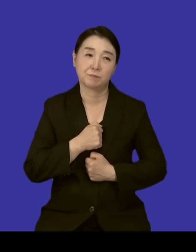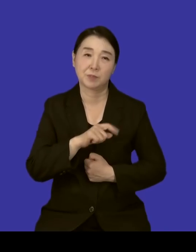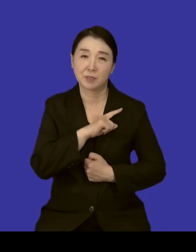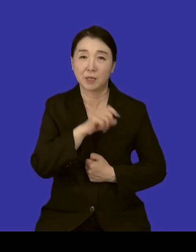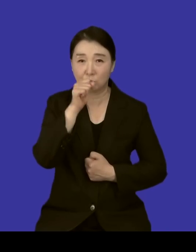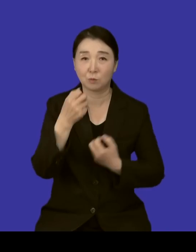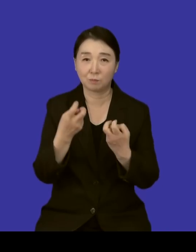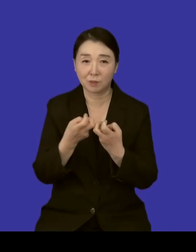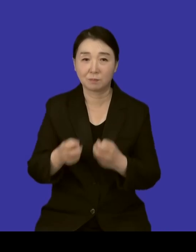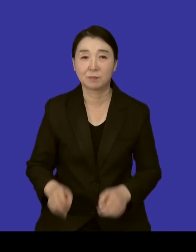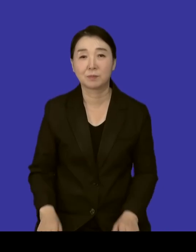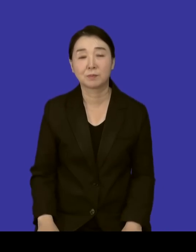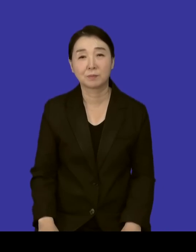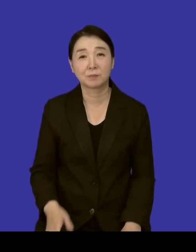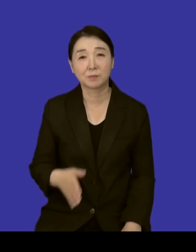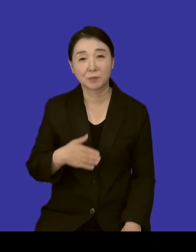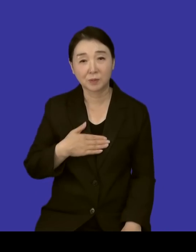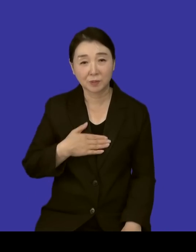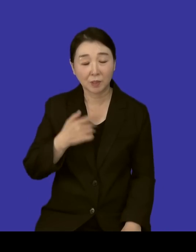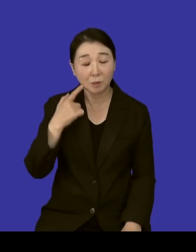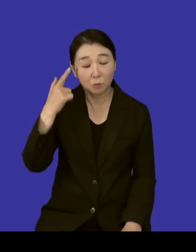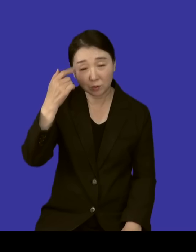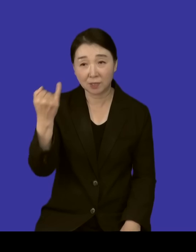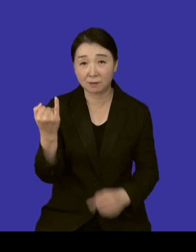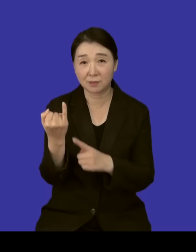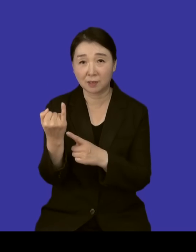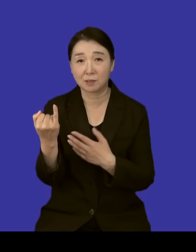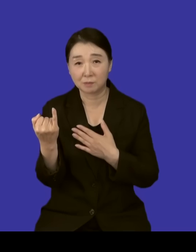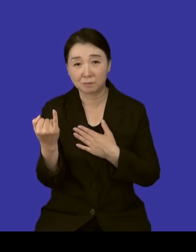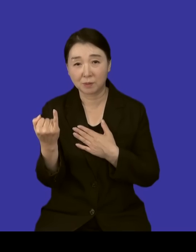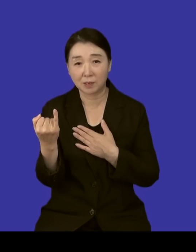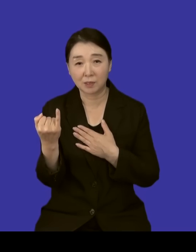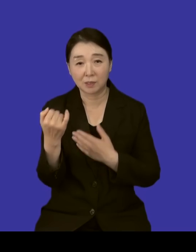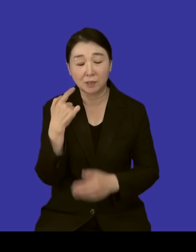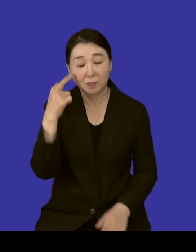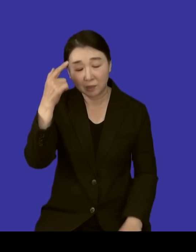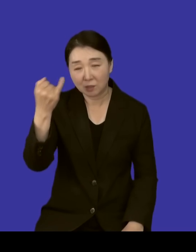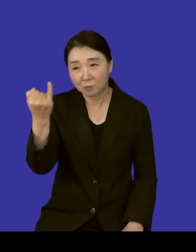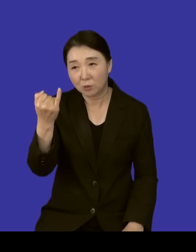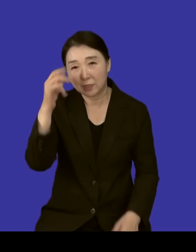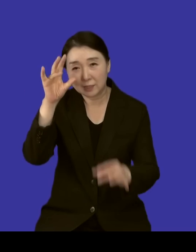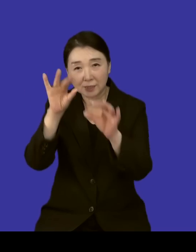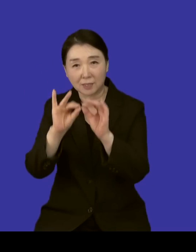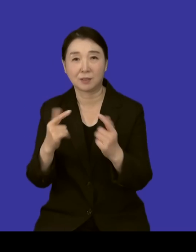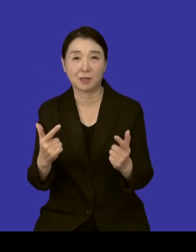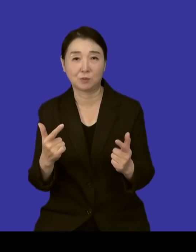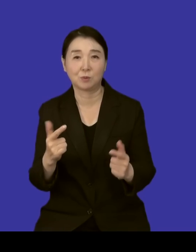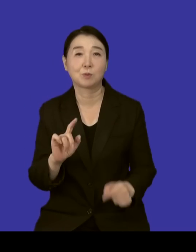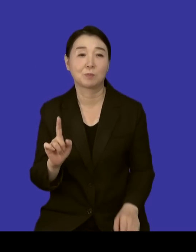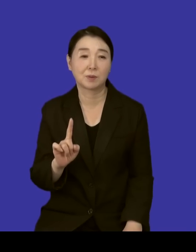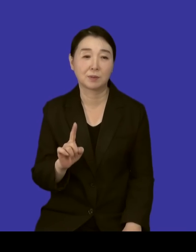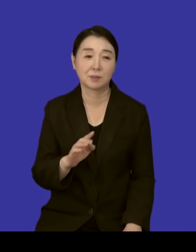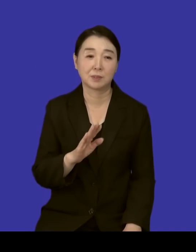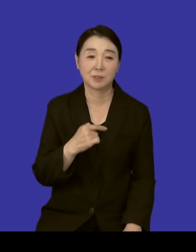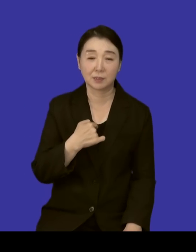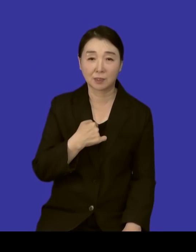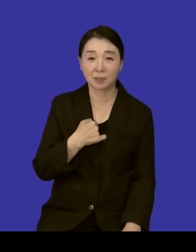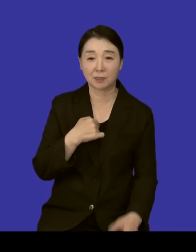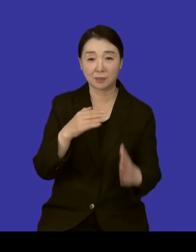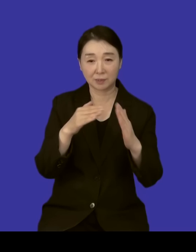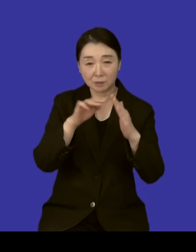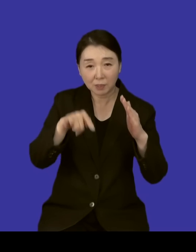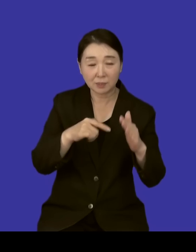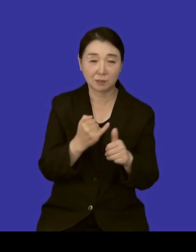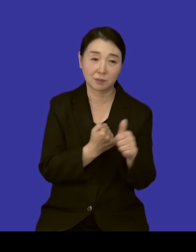제가 이제 여성 목사가 됐다고 굉장히 여성 목회를 찬성하는 게 아니라 네. 정말 저는